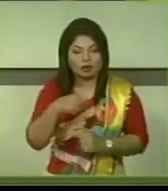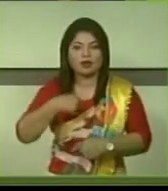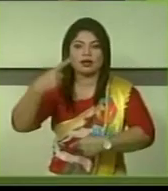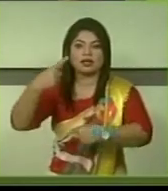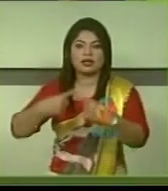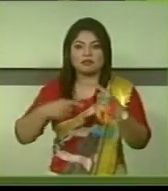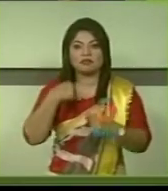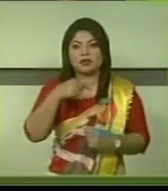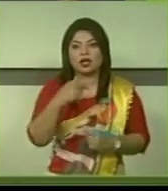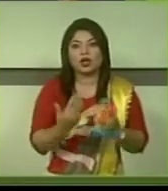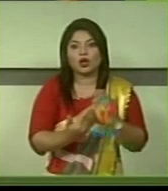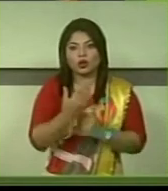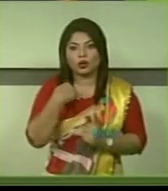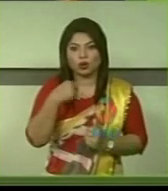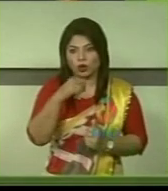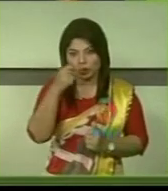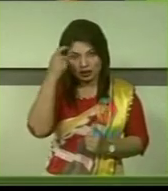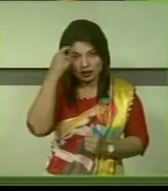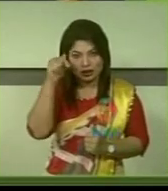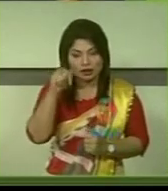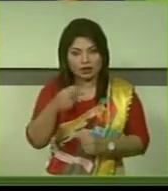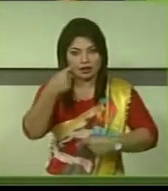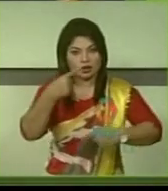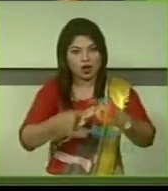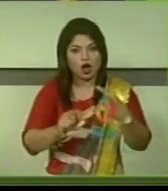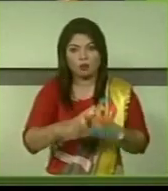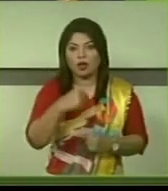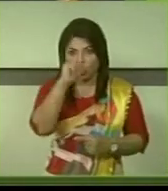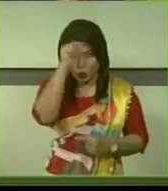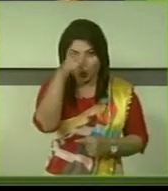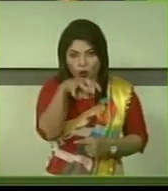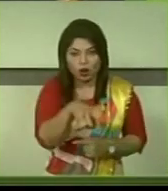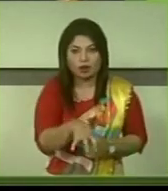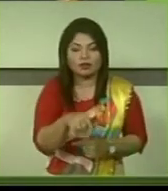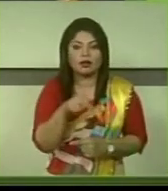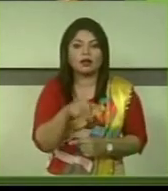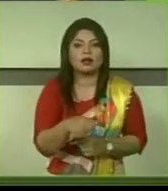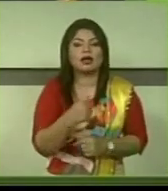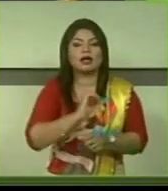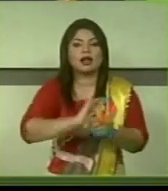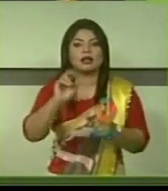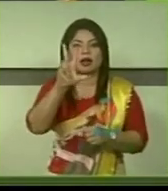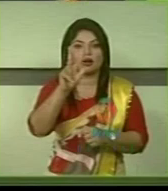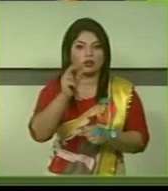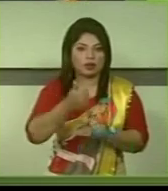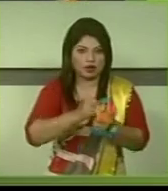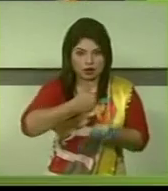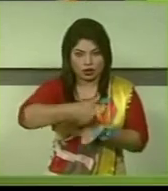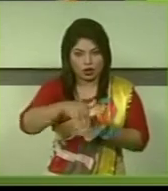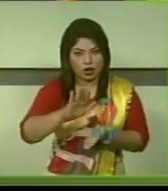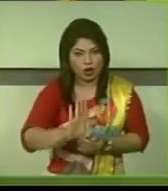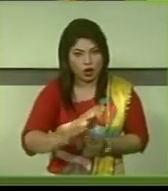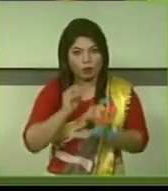খানের দিল্লি ডেয়ার ডেভিলস। কলকাতার ইডেন গার্ডেন্স এ ম্যাচটি শুরু হবে বাংলাদেশ সময় রাত 8:30।